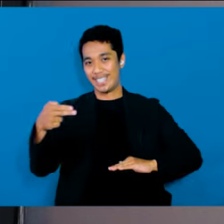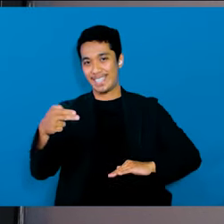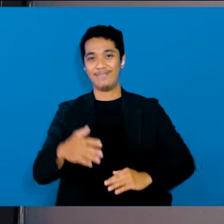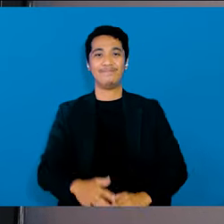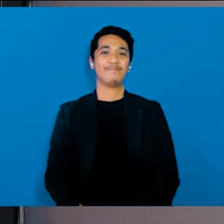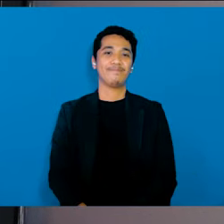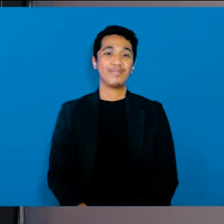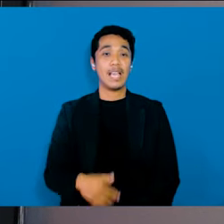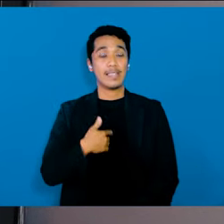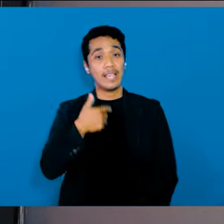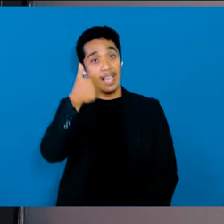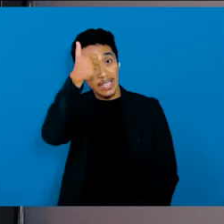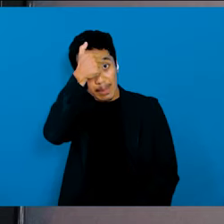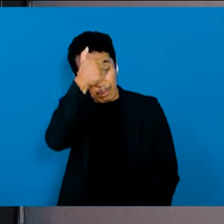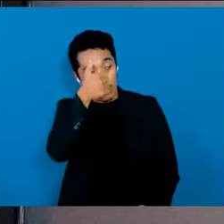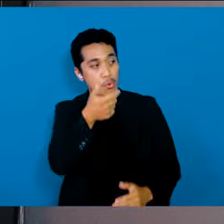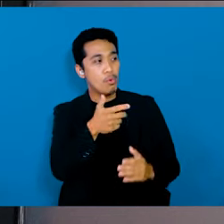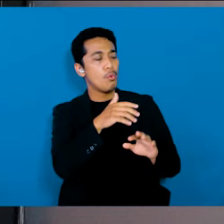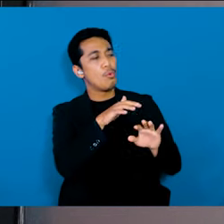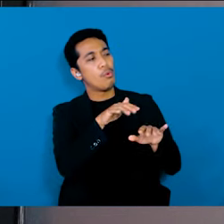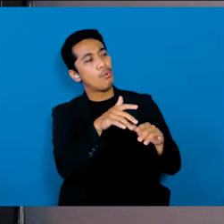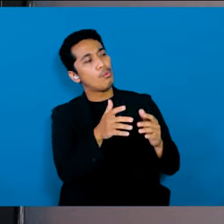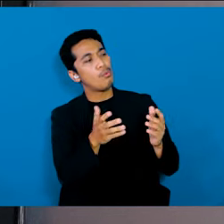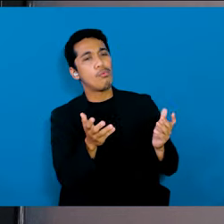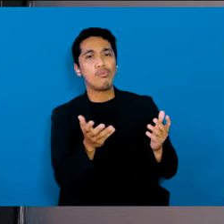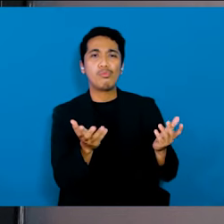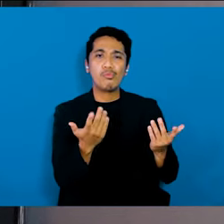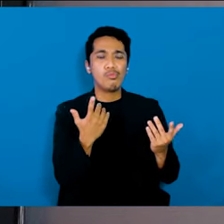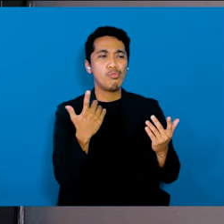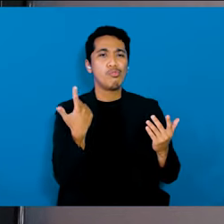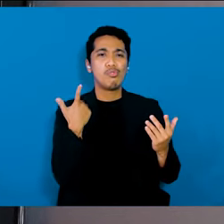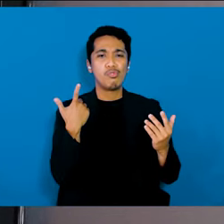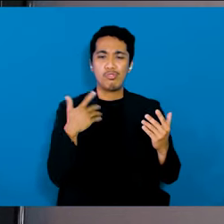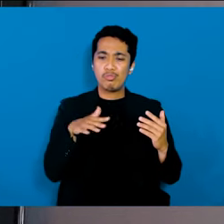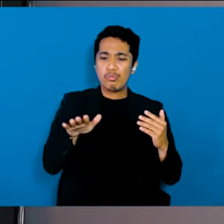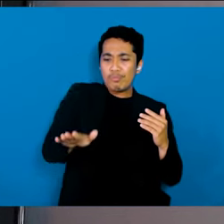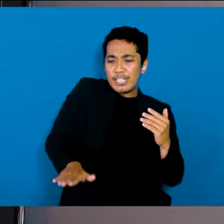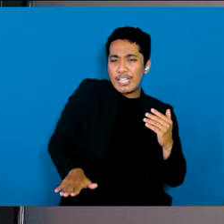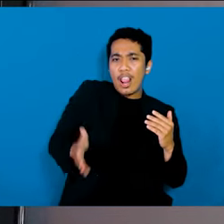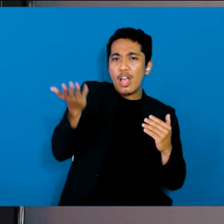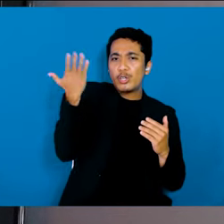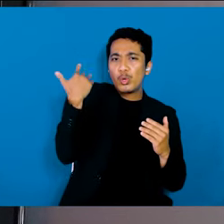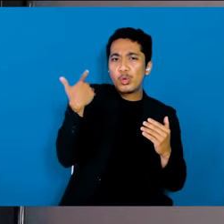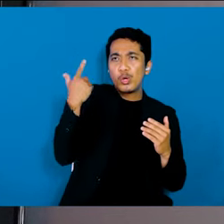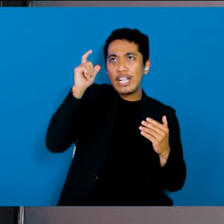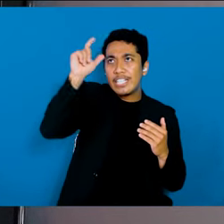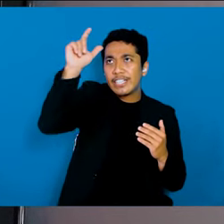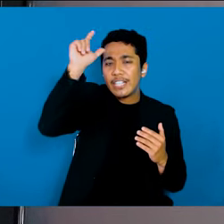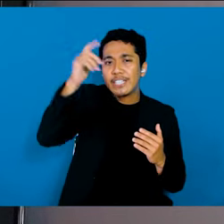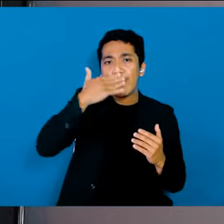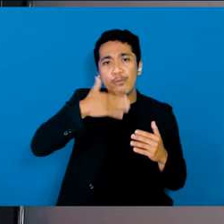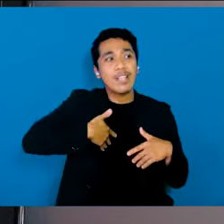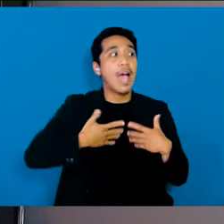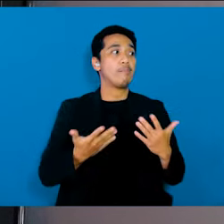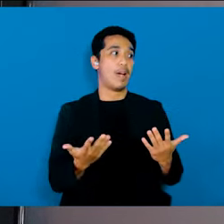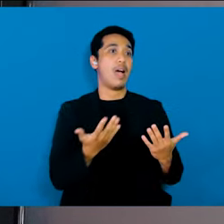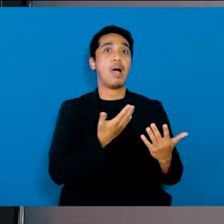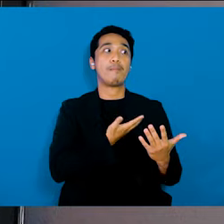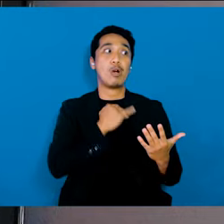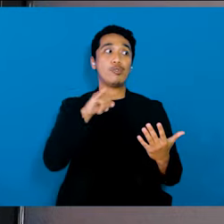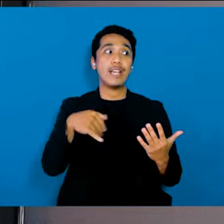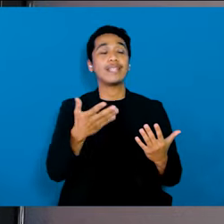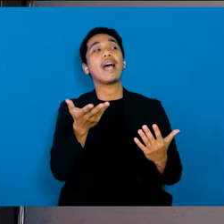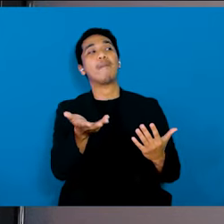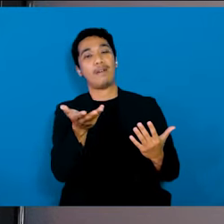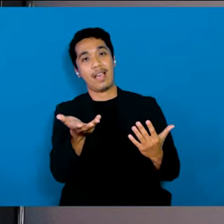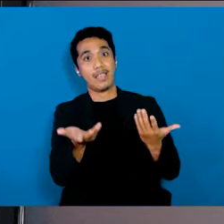begitu. Saya kepo, kira-kira masa kecil gitu punya cita-cita apa, pengen jadi apa